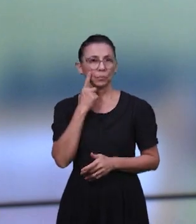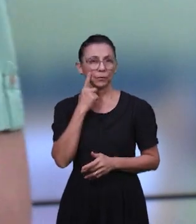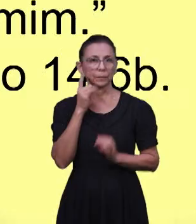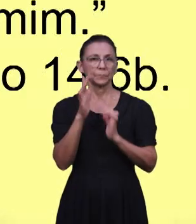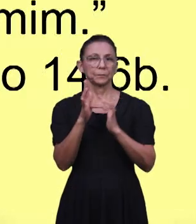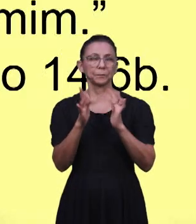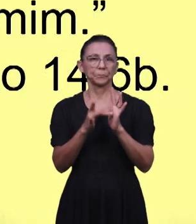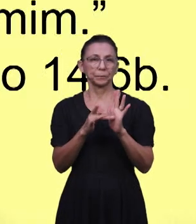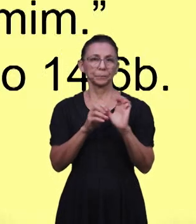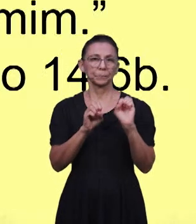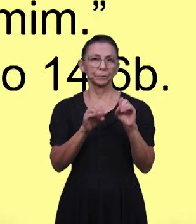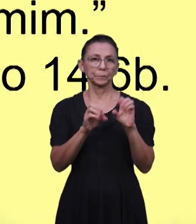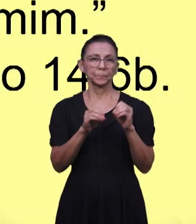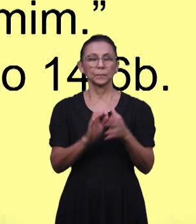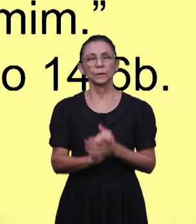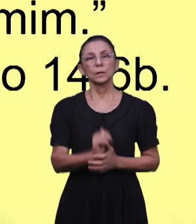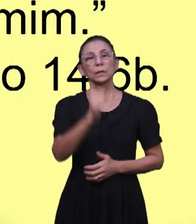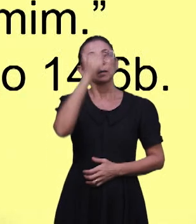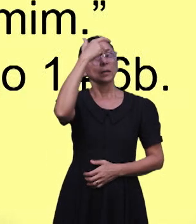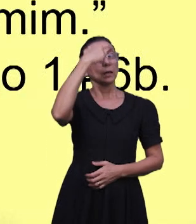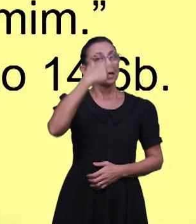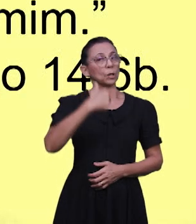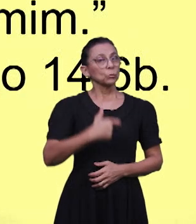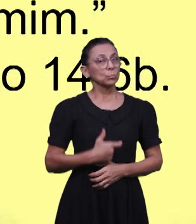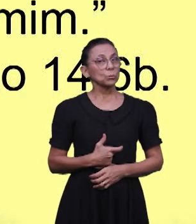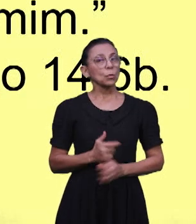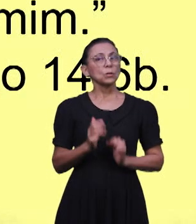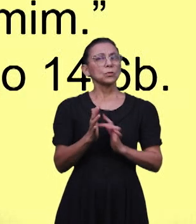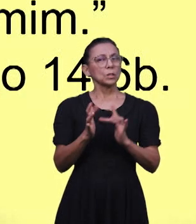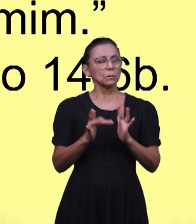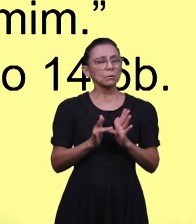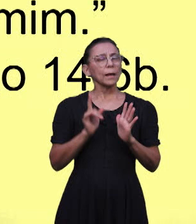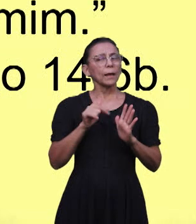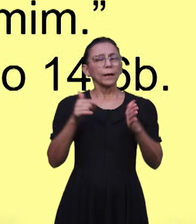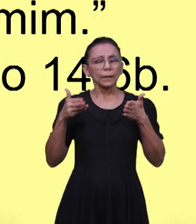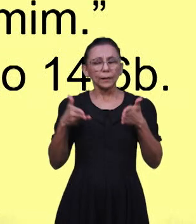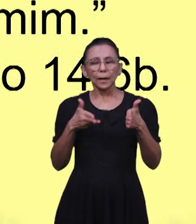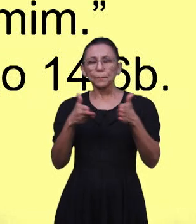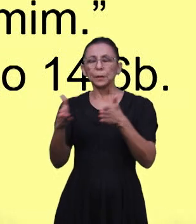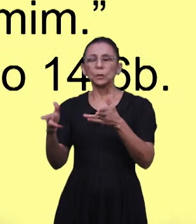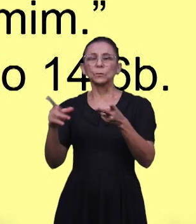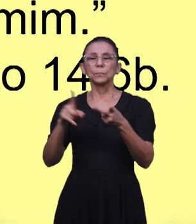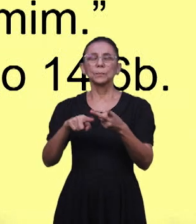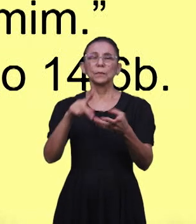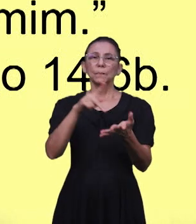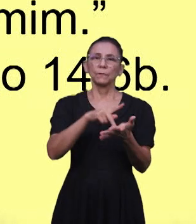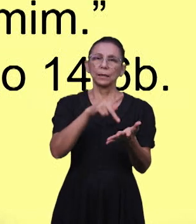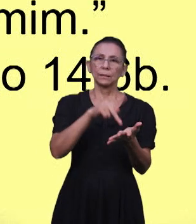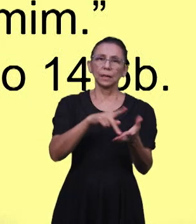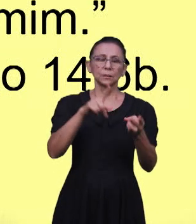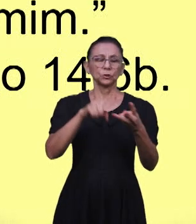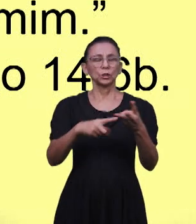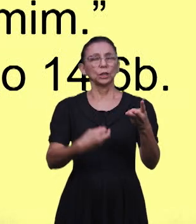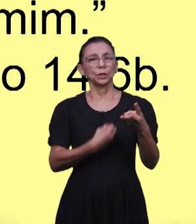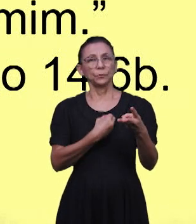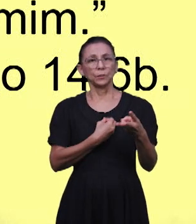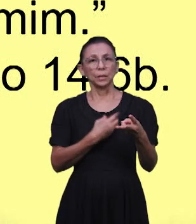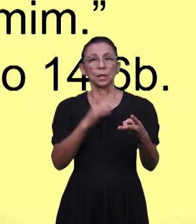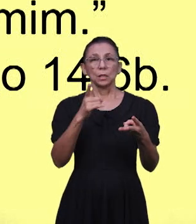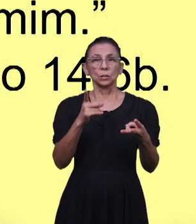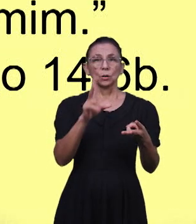de la parole. Je suis le chemin, la vérité et la vie. Personne ne vient au Père, sinon par